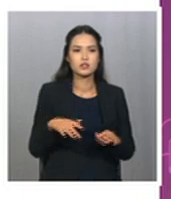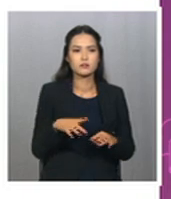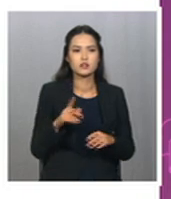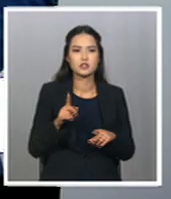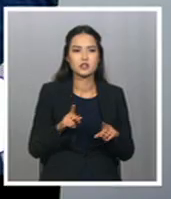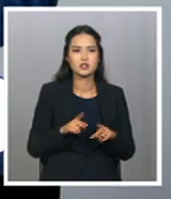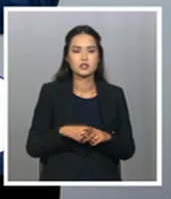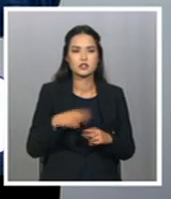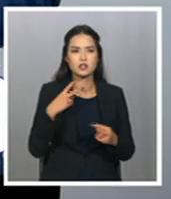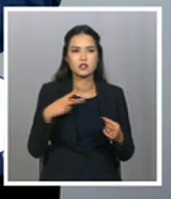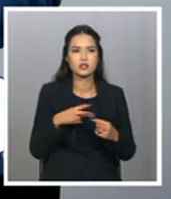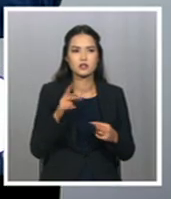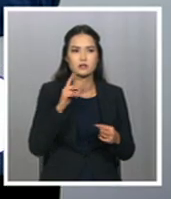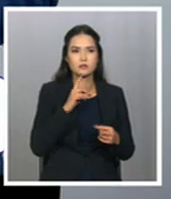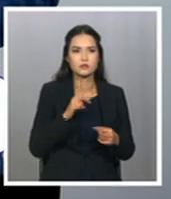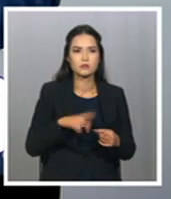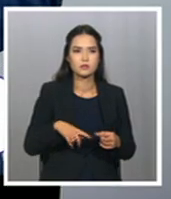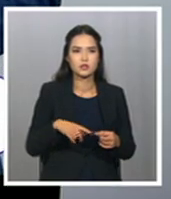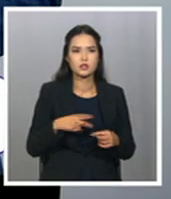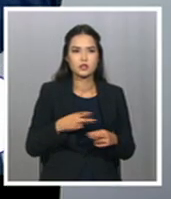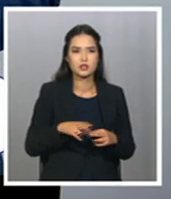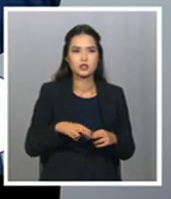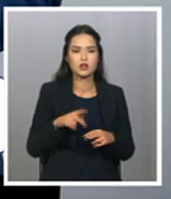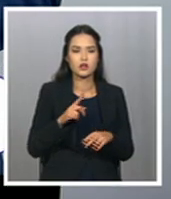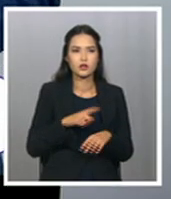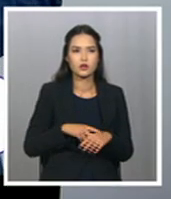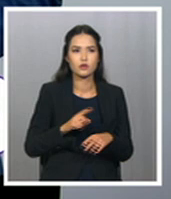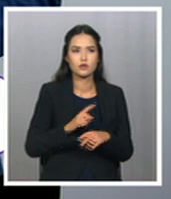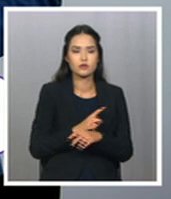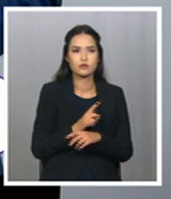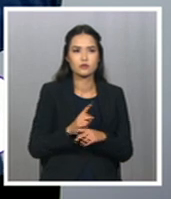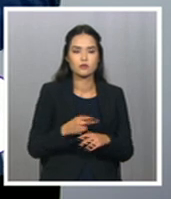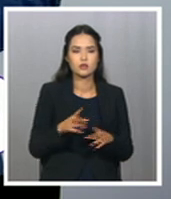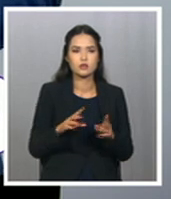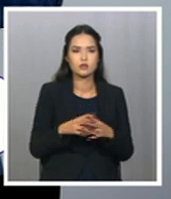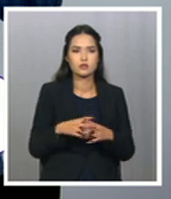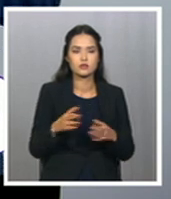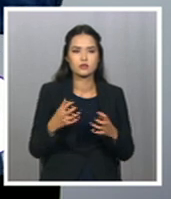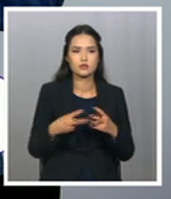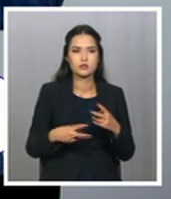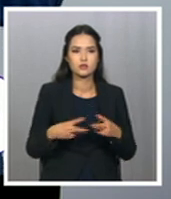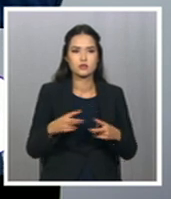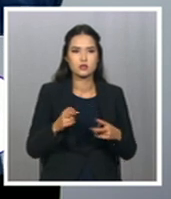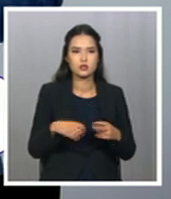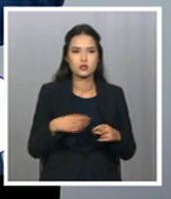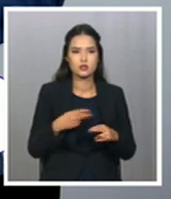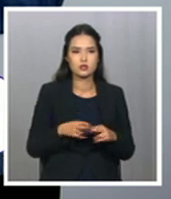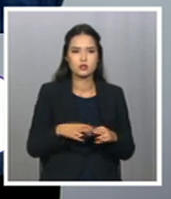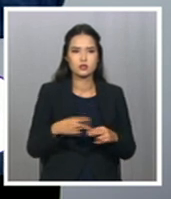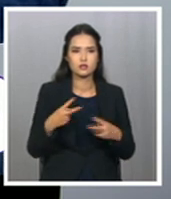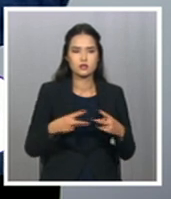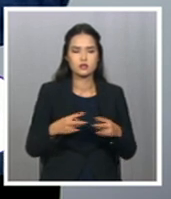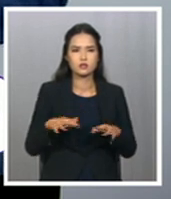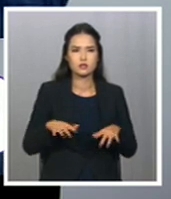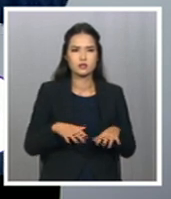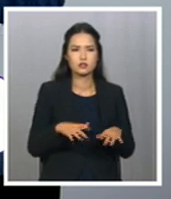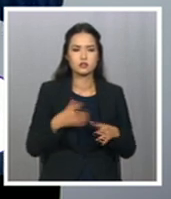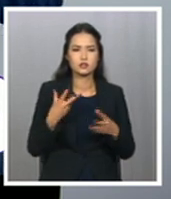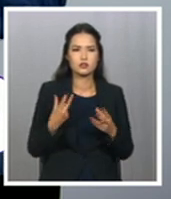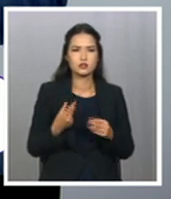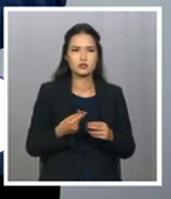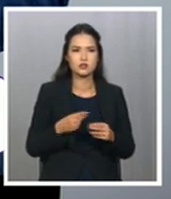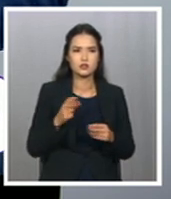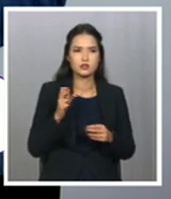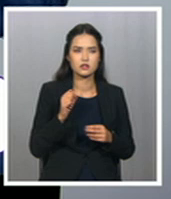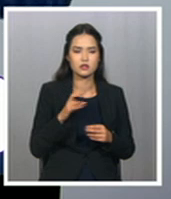тербеліс жасайды. Ауытқу уақыт графигін қалай салуға болады? Бұл жердегі тербелмелі қозғалыс кезіндегі ауытқуы деген бұл ығысу